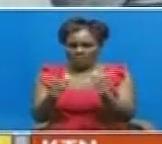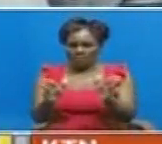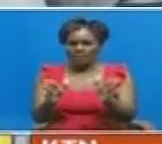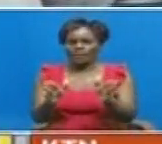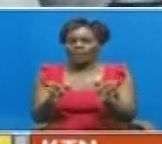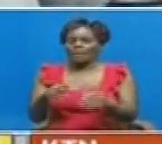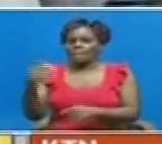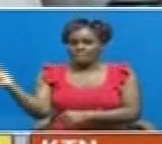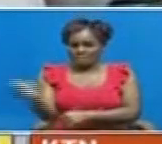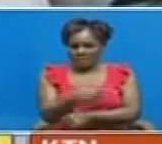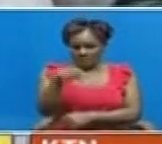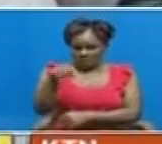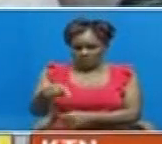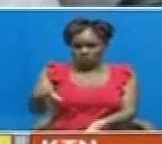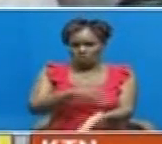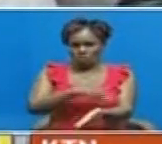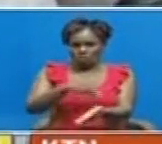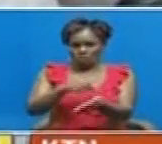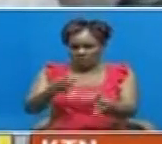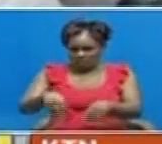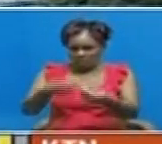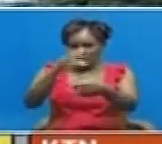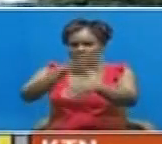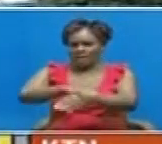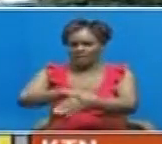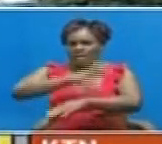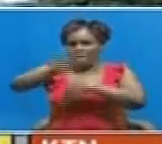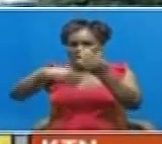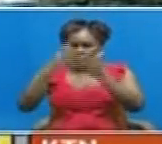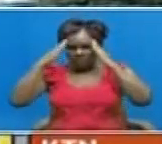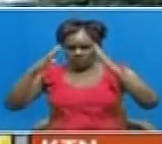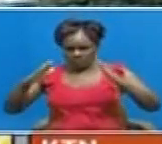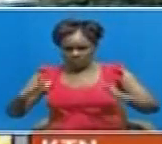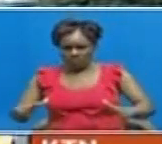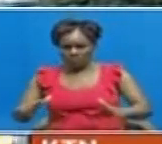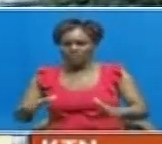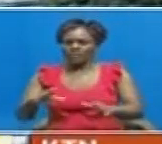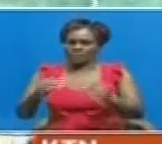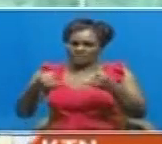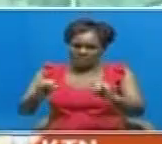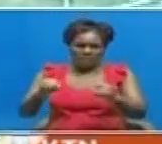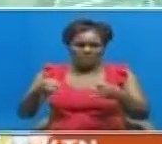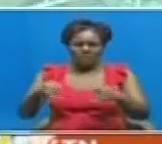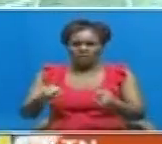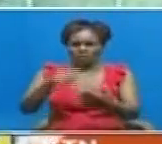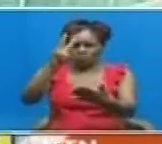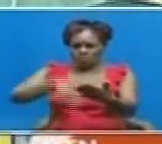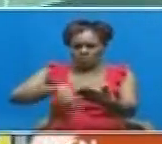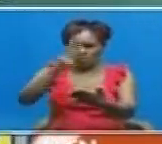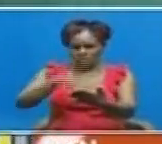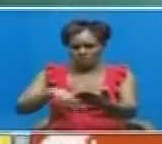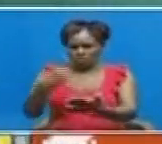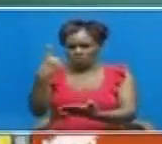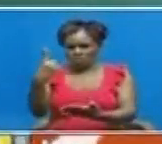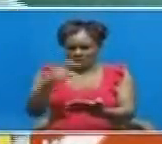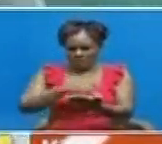na kwa kuwa katika mwezi huu ndio quran ilip terem kila muum wa dini ya kiislamu an kotz kuf bidi katika kusoma angal juzu